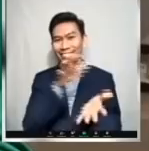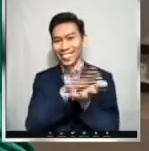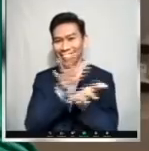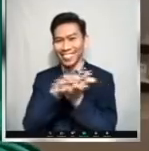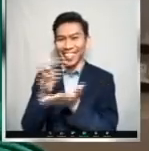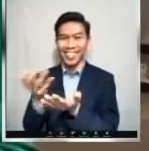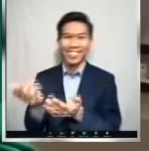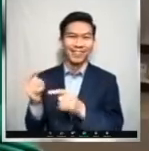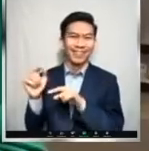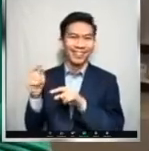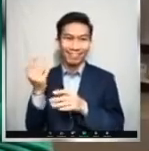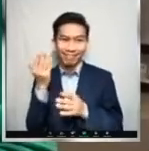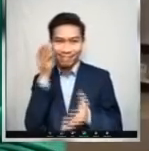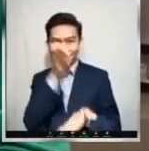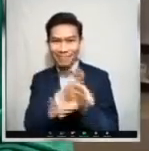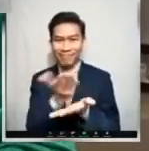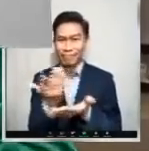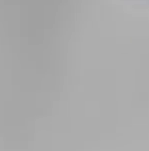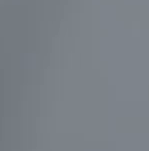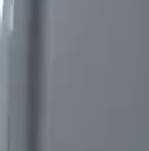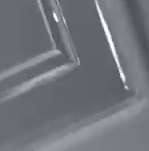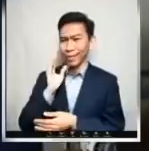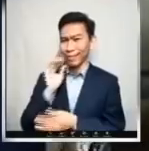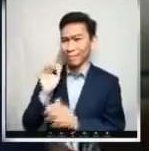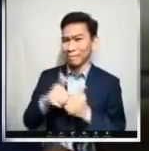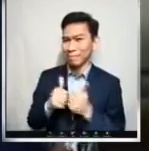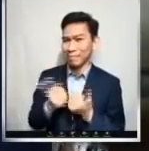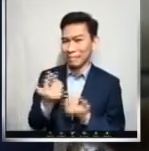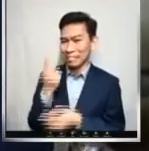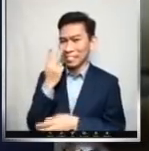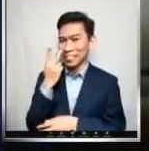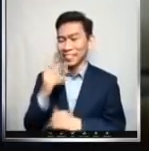Jaime? Yan ang chika ni Katatibayan.